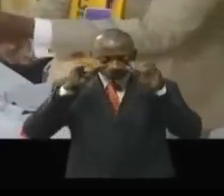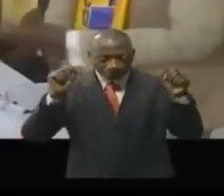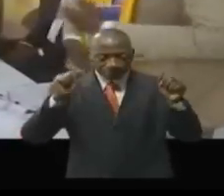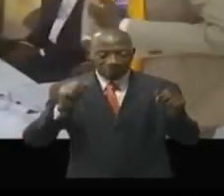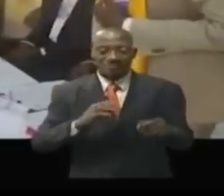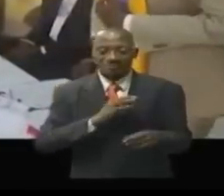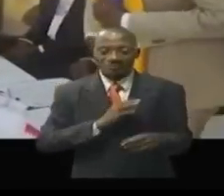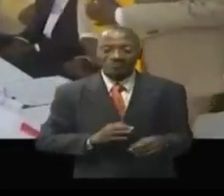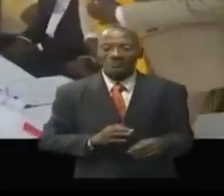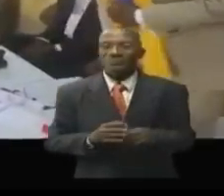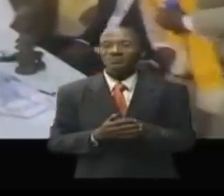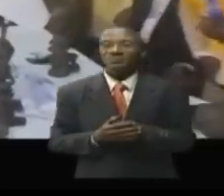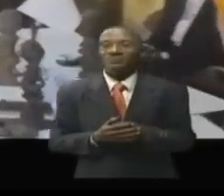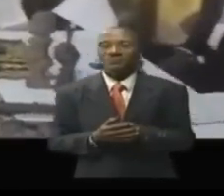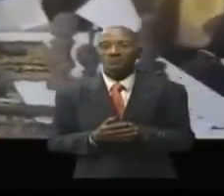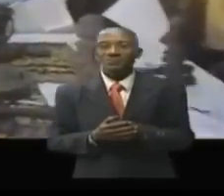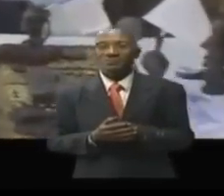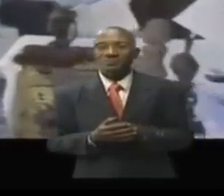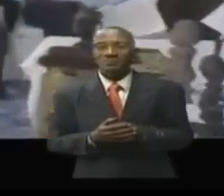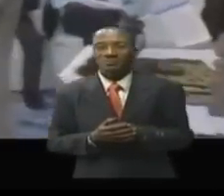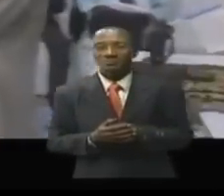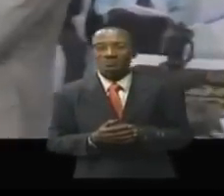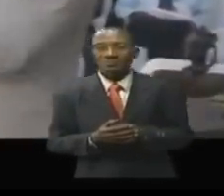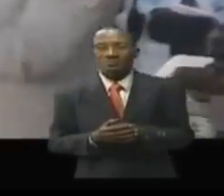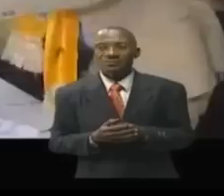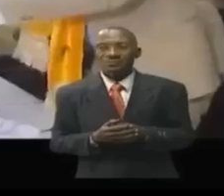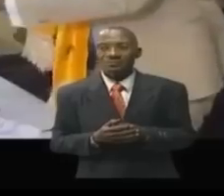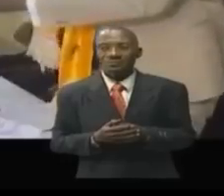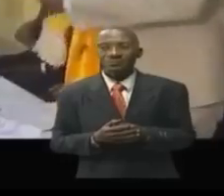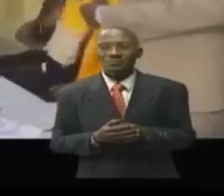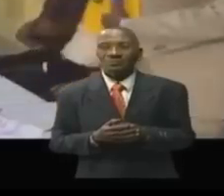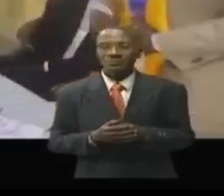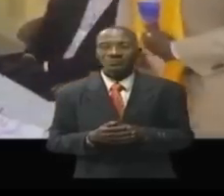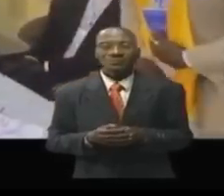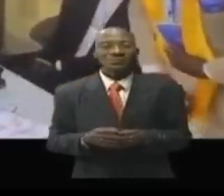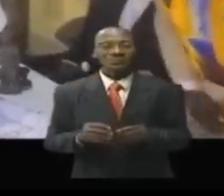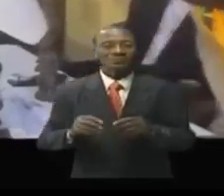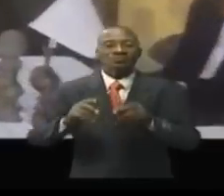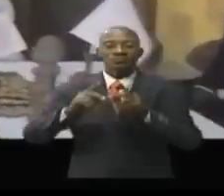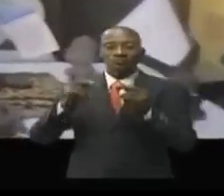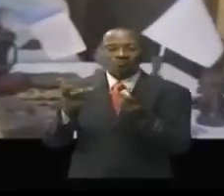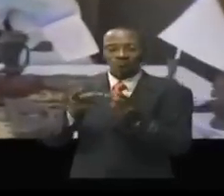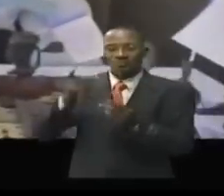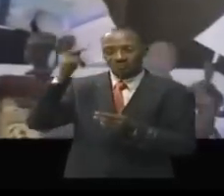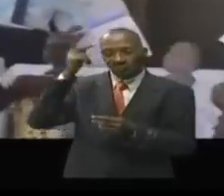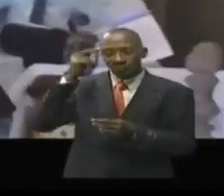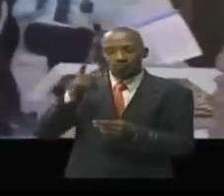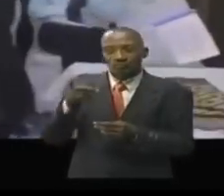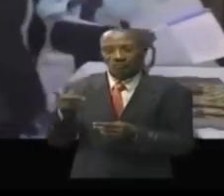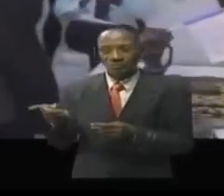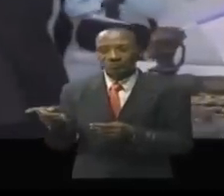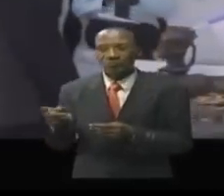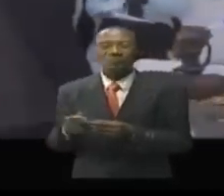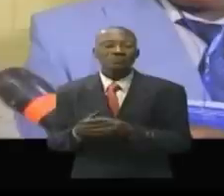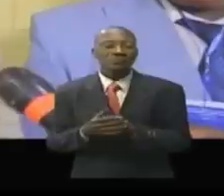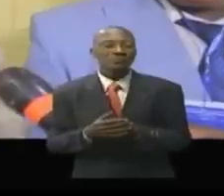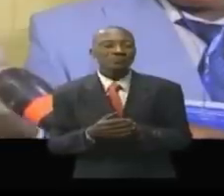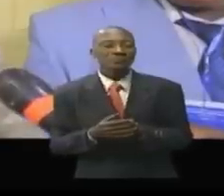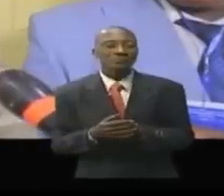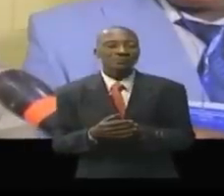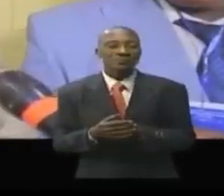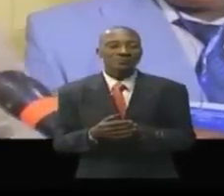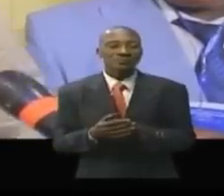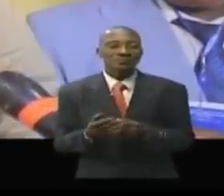trouver des experts. Pas ailleurs, c'est au sein de la SONACO. Le musée, c'est grâce à nous. Nous sommes la main du musée